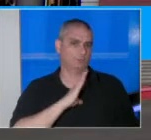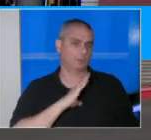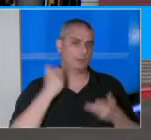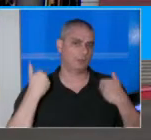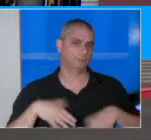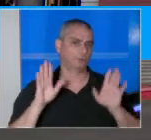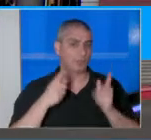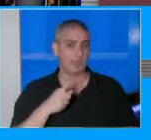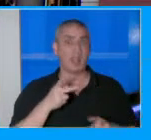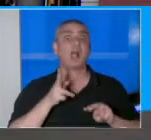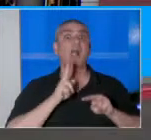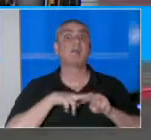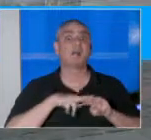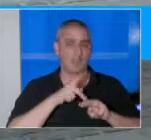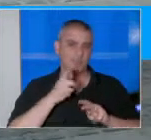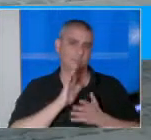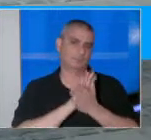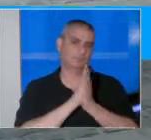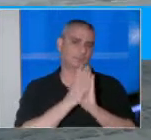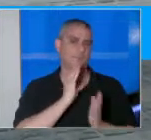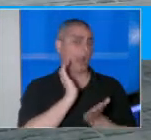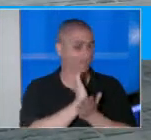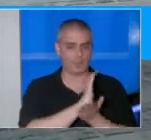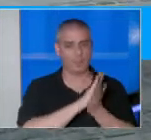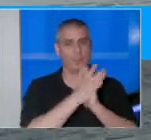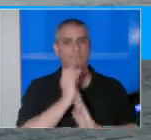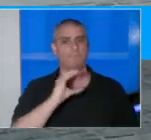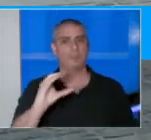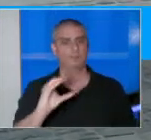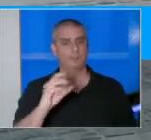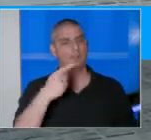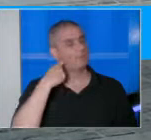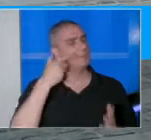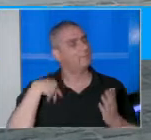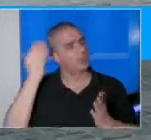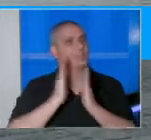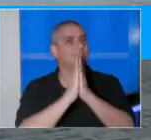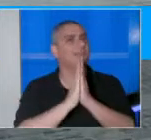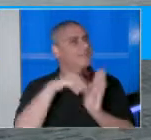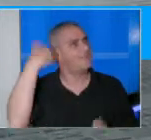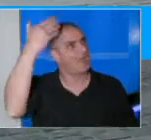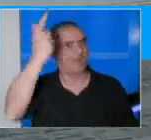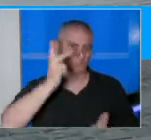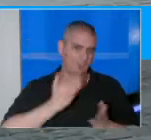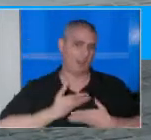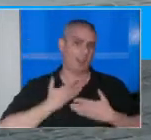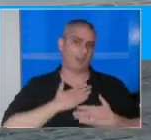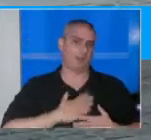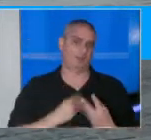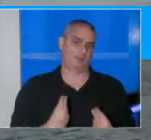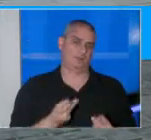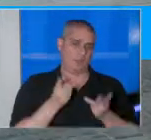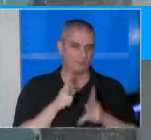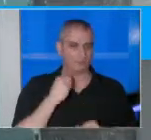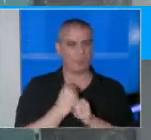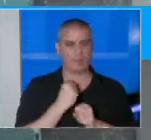פשיטת רגל, ואז ההלוואה הזו הופכת למענק. המשמעות היא ששמים אור בקצה המנהרה לעסקים האלה שסגורים כבר תקופה ארוכה, מאפשרים